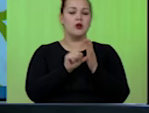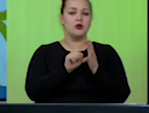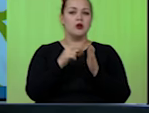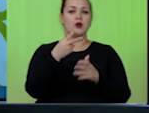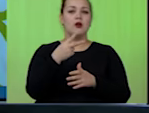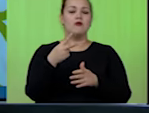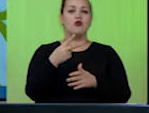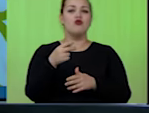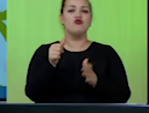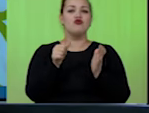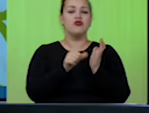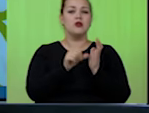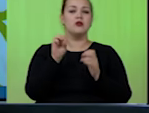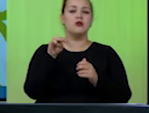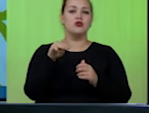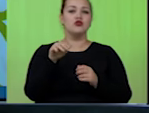6720?